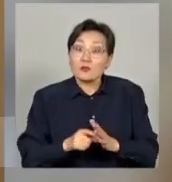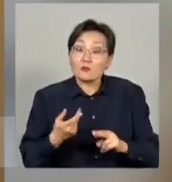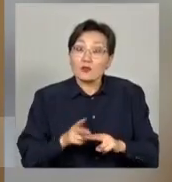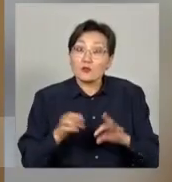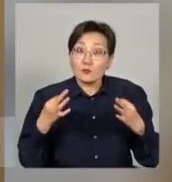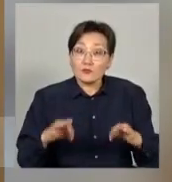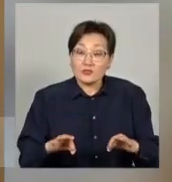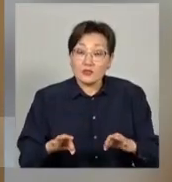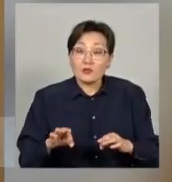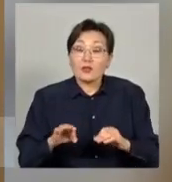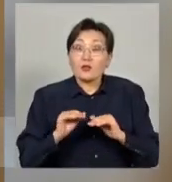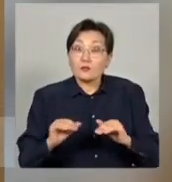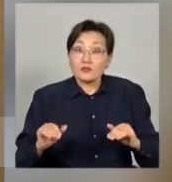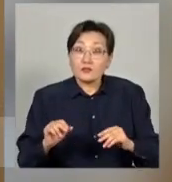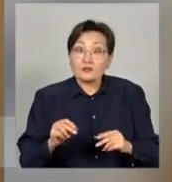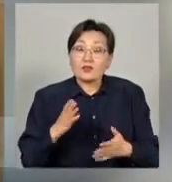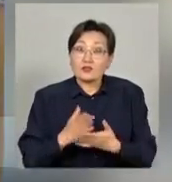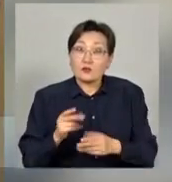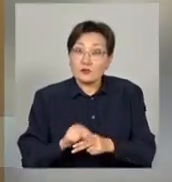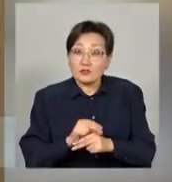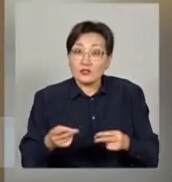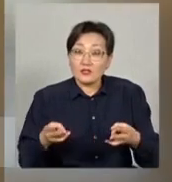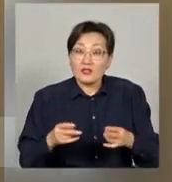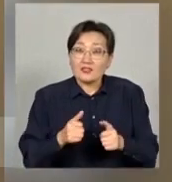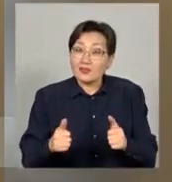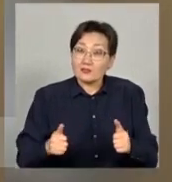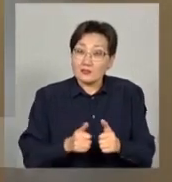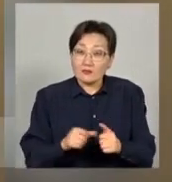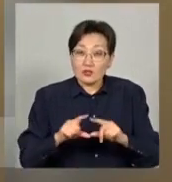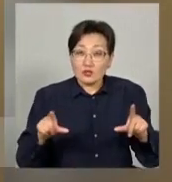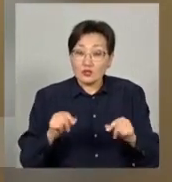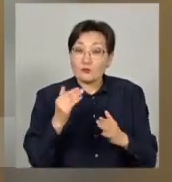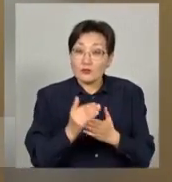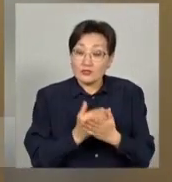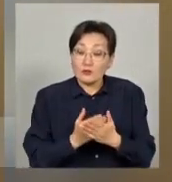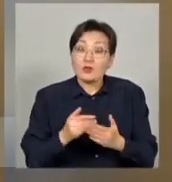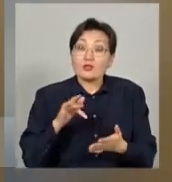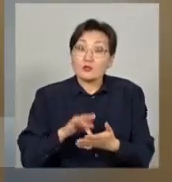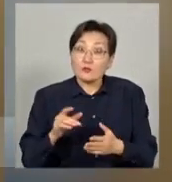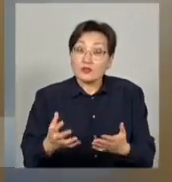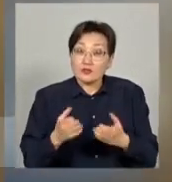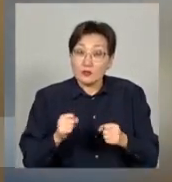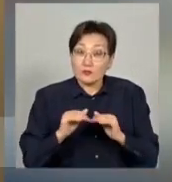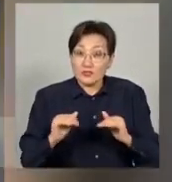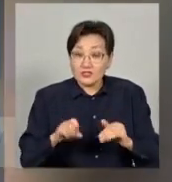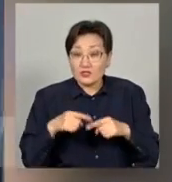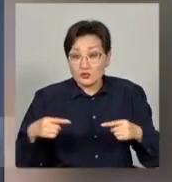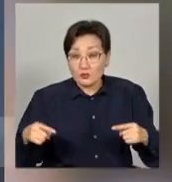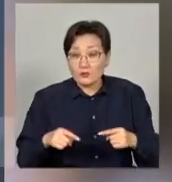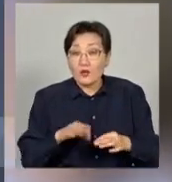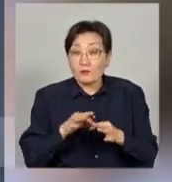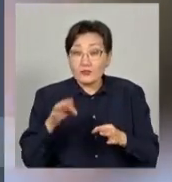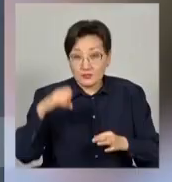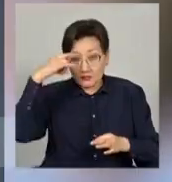детям, находящимся на лечении, не отставать от школьной программы. В Центре материнства и детства получают лечение дети из разных уголков